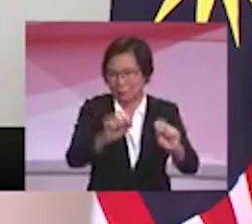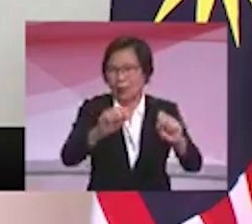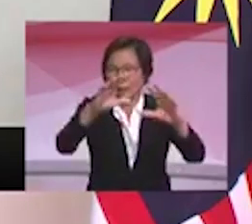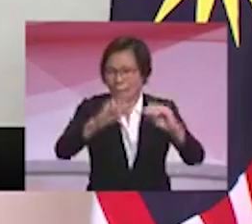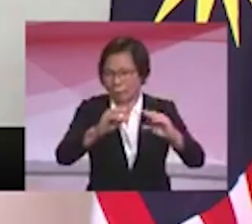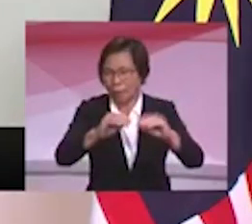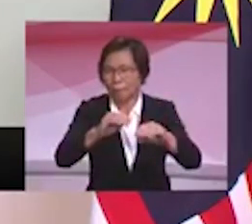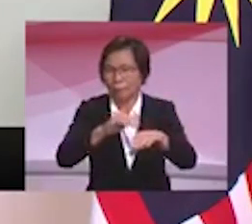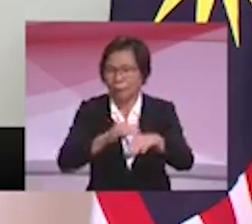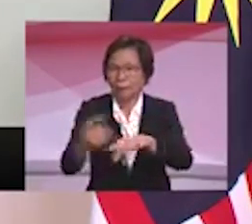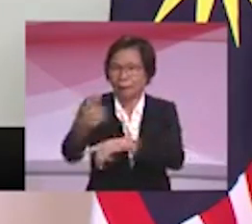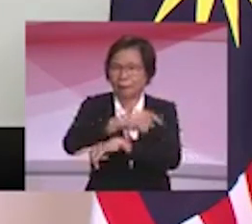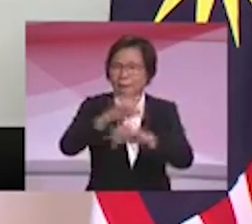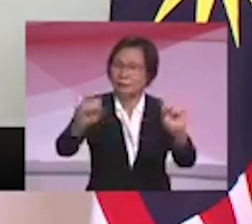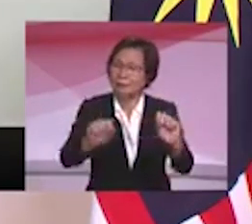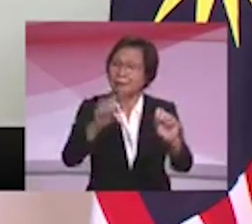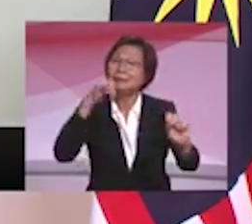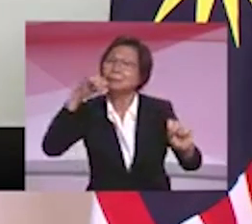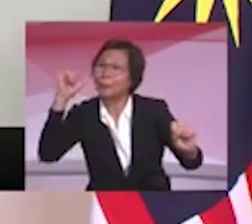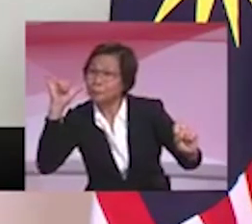mesyuarat pada hari Selasa